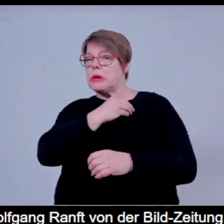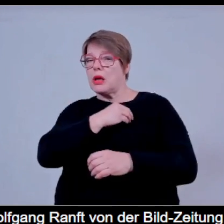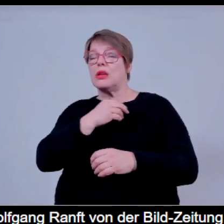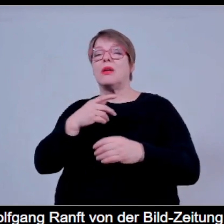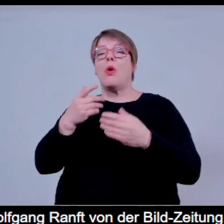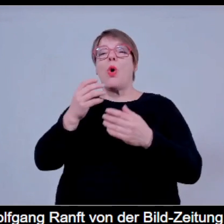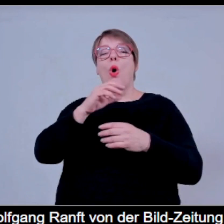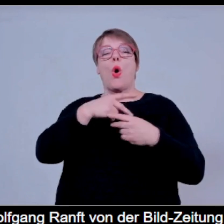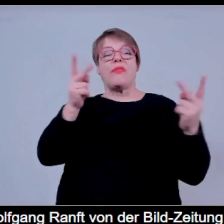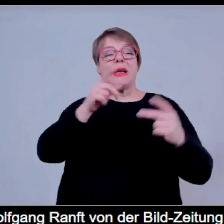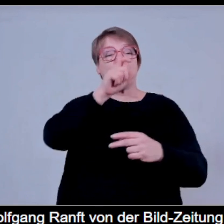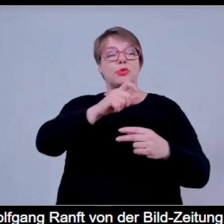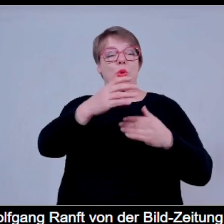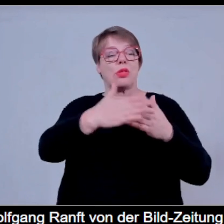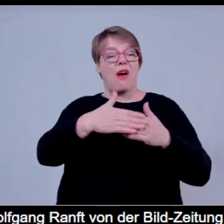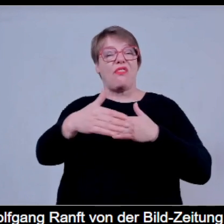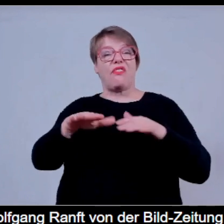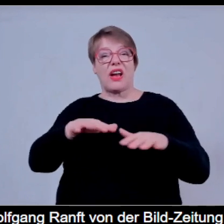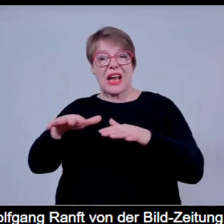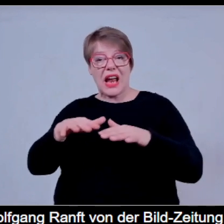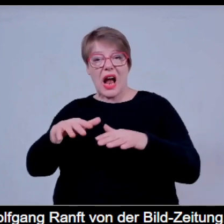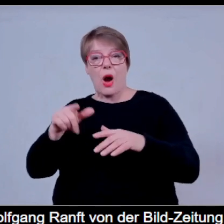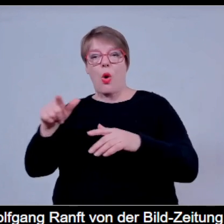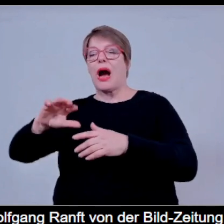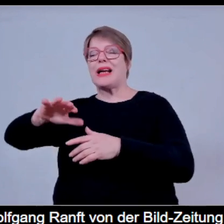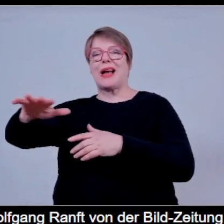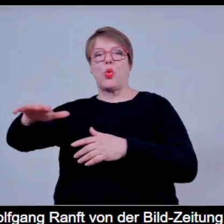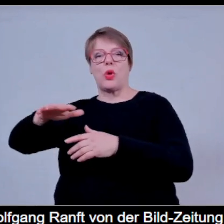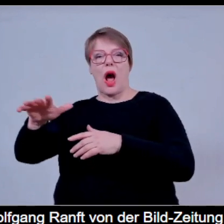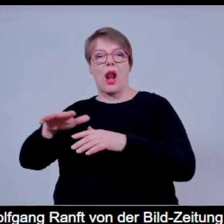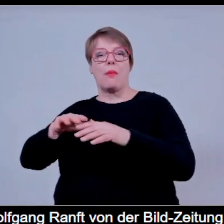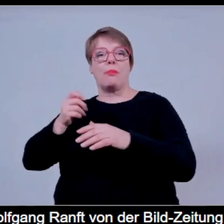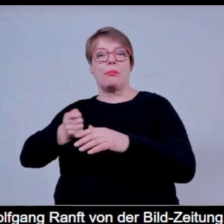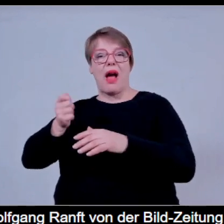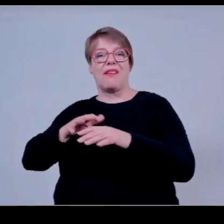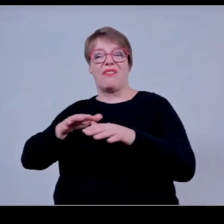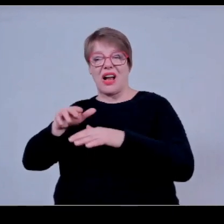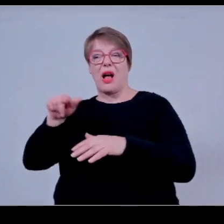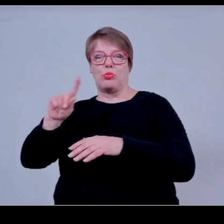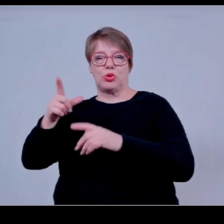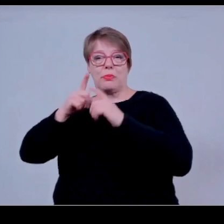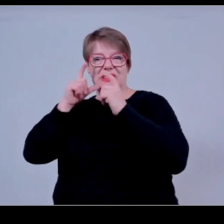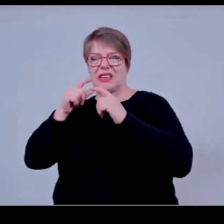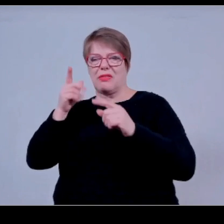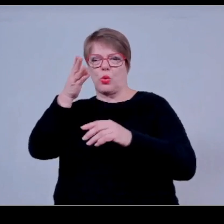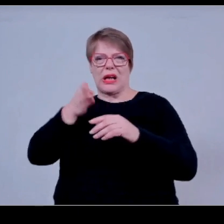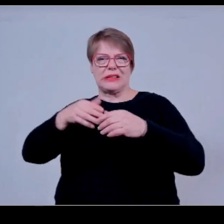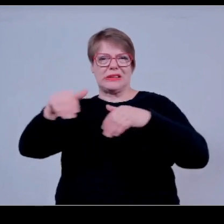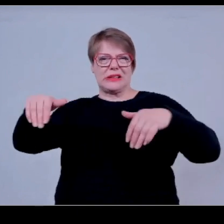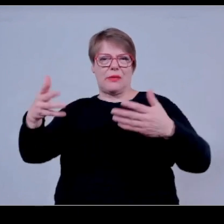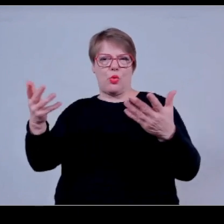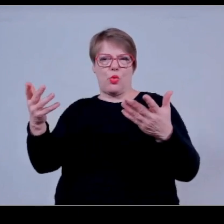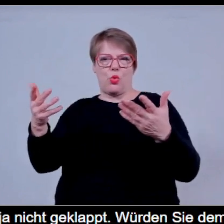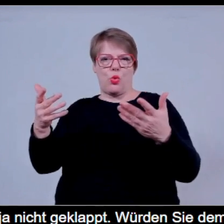An Sie hätte ich auch noch eine Frage, Herr Bernreiter. Die Klimaaktivisten waren ja heute Morgen schon wieder unterwegs auf der Autobahn dieses